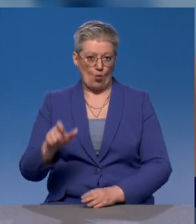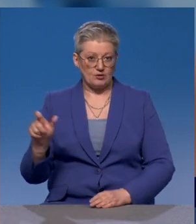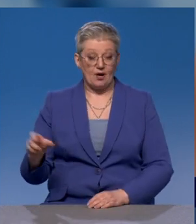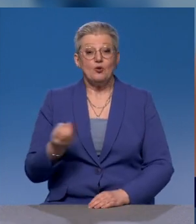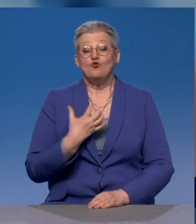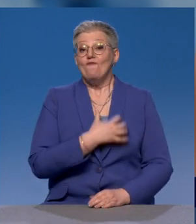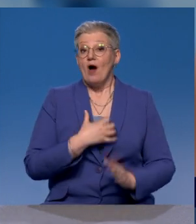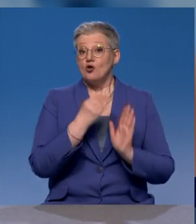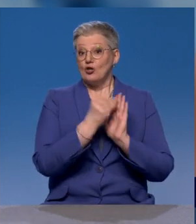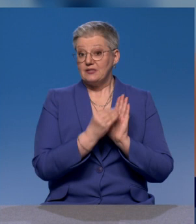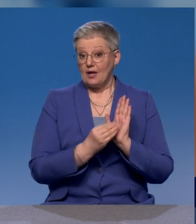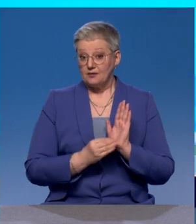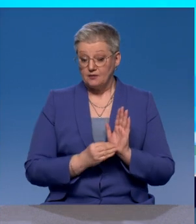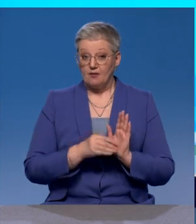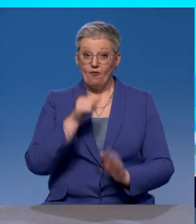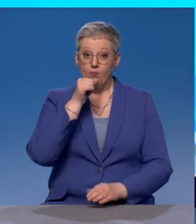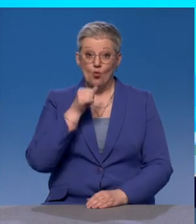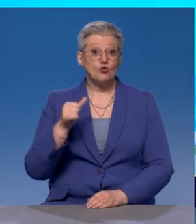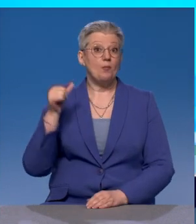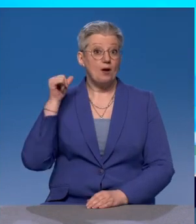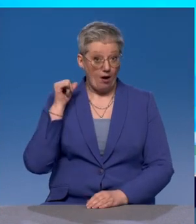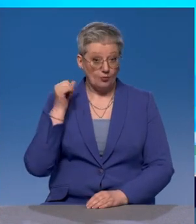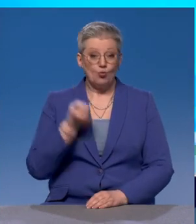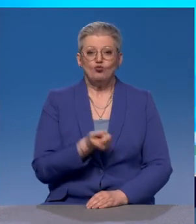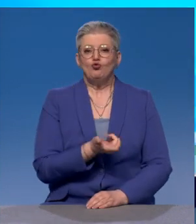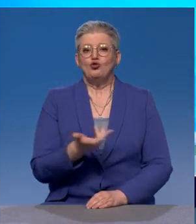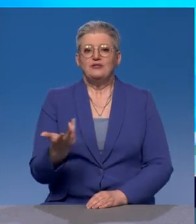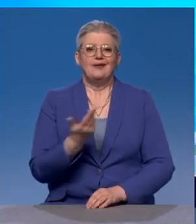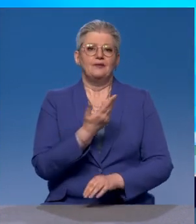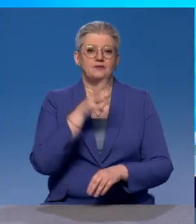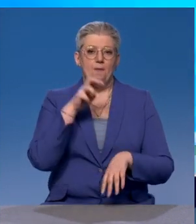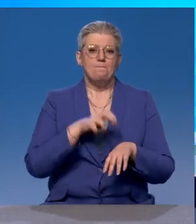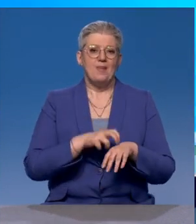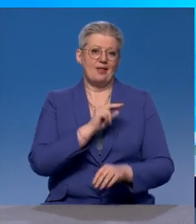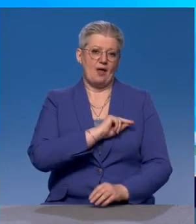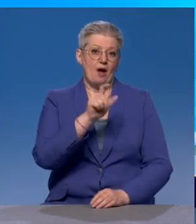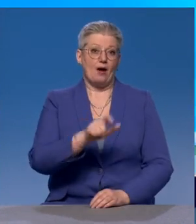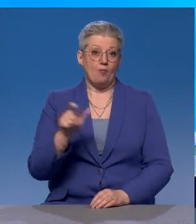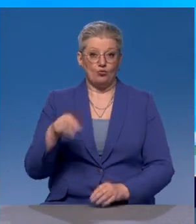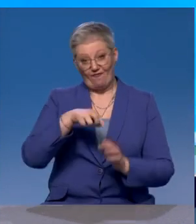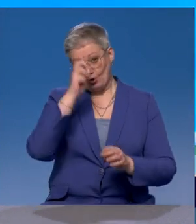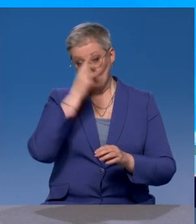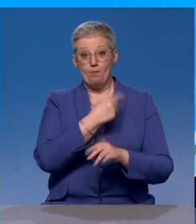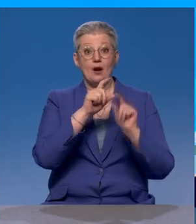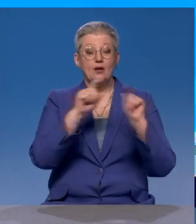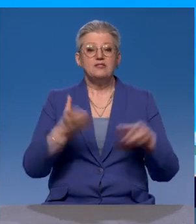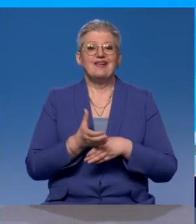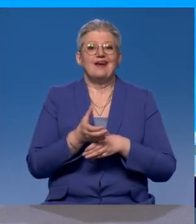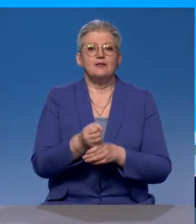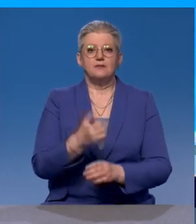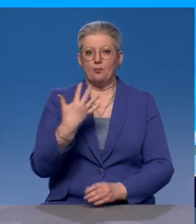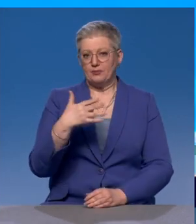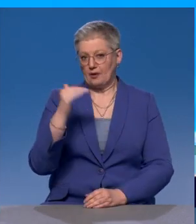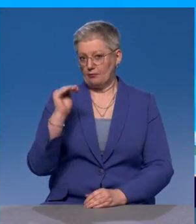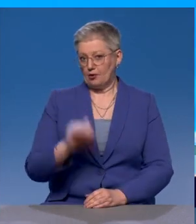В прошлом году численность медработников в государственных медучреждениях сократилась почти на 50 тысяч.